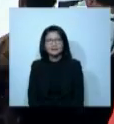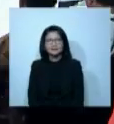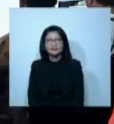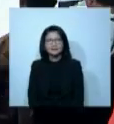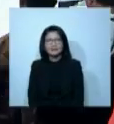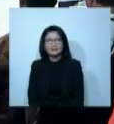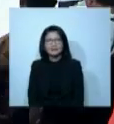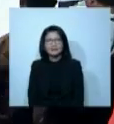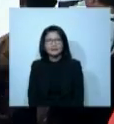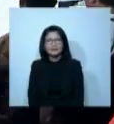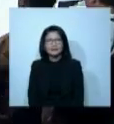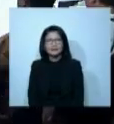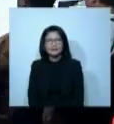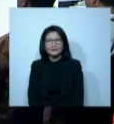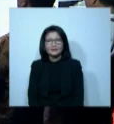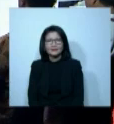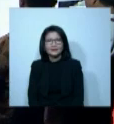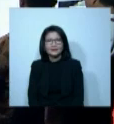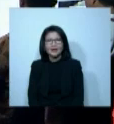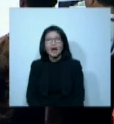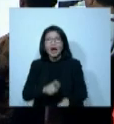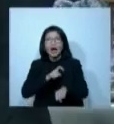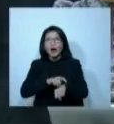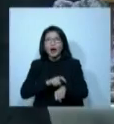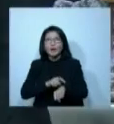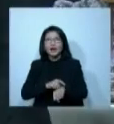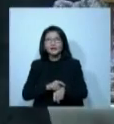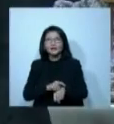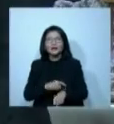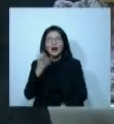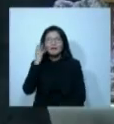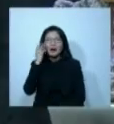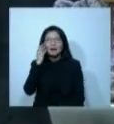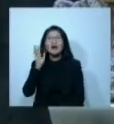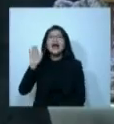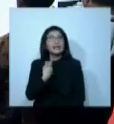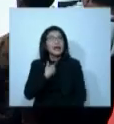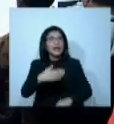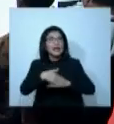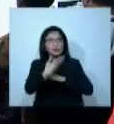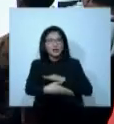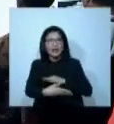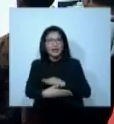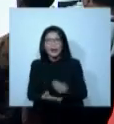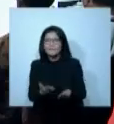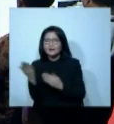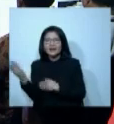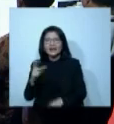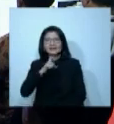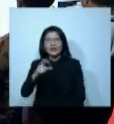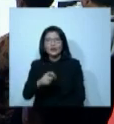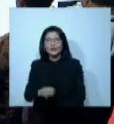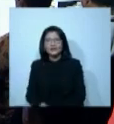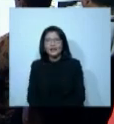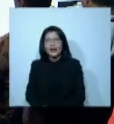secara komprehensif, tahun berapa akan dimulai, bagaimana caranya, strateginya seperti apa, apa yang harus dilakukan,